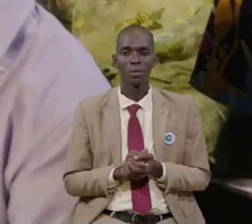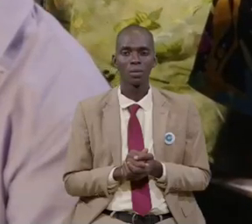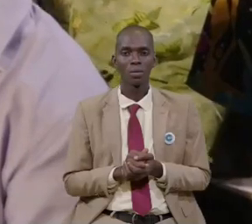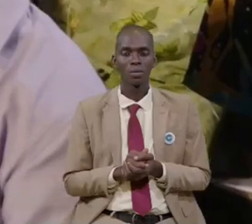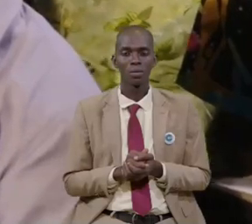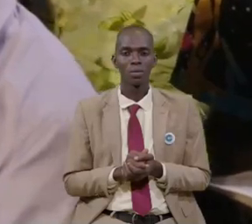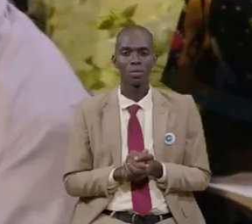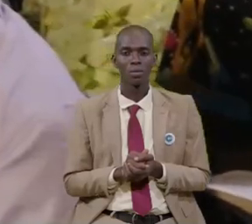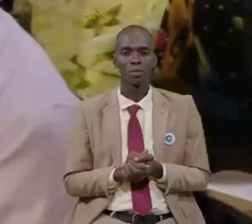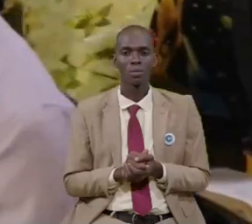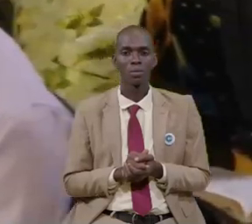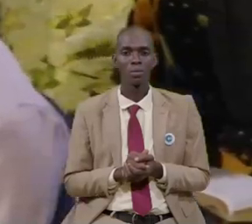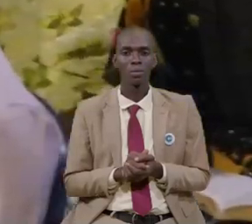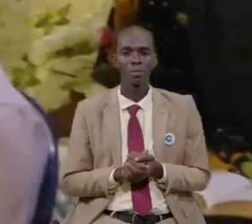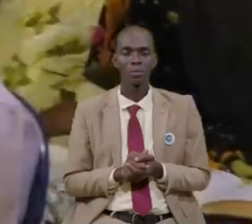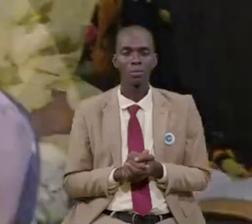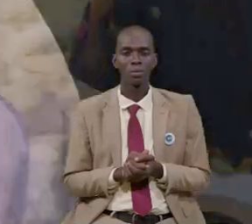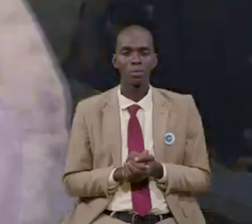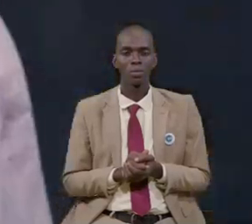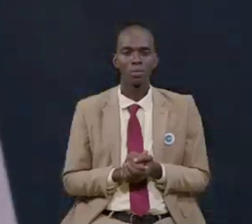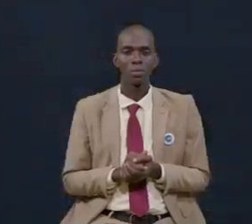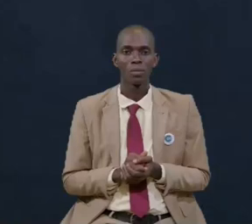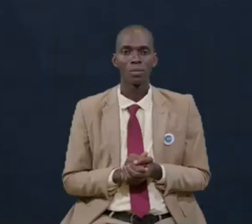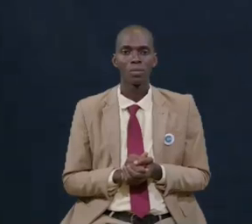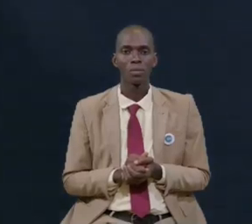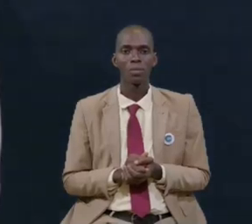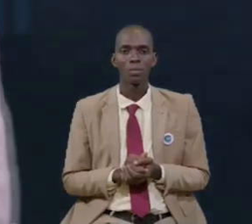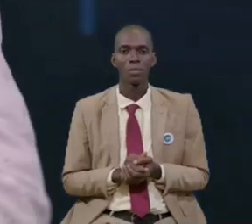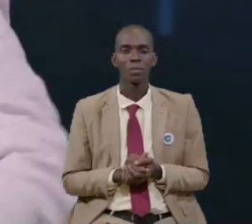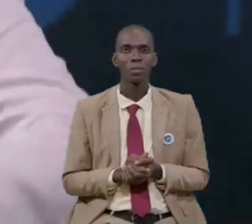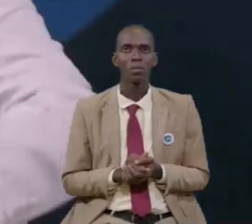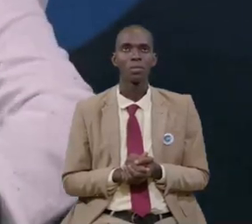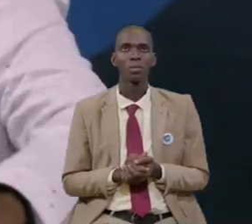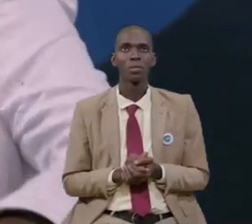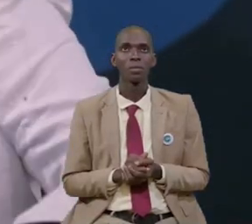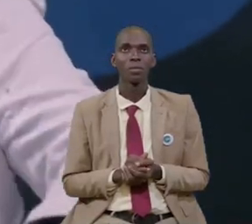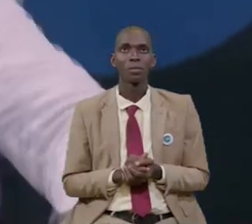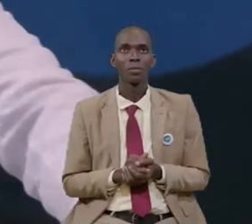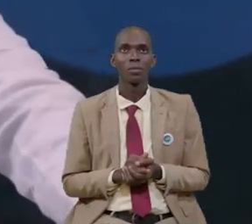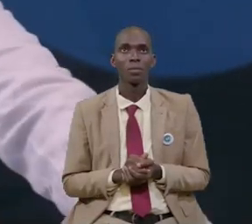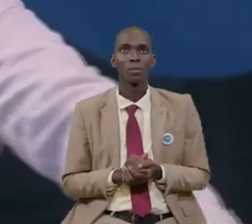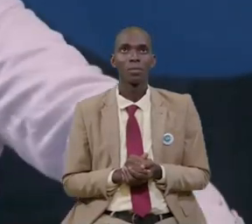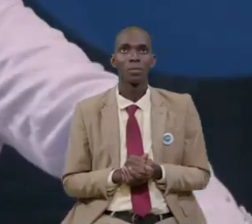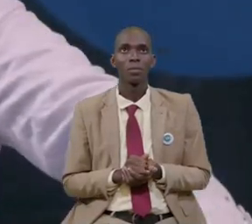pas, je suis allé au marché, les choses sont différentes maintenant. Je suis allé au bureau, les choses sont différentes maintenant.